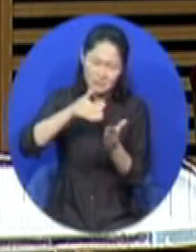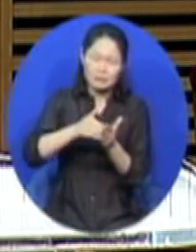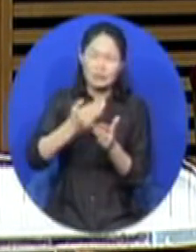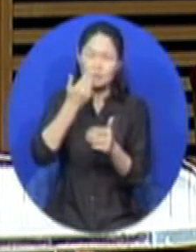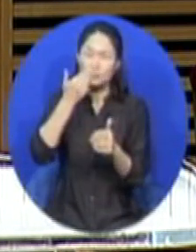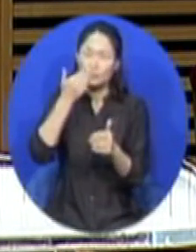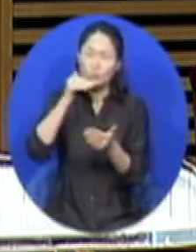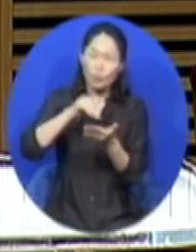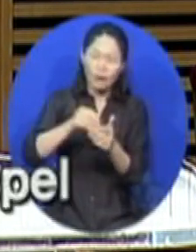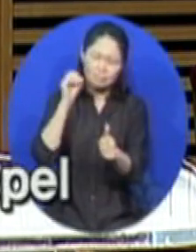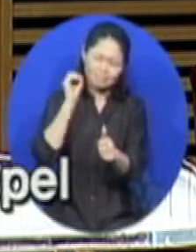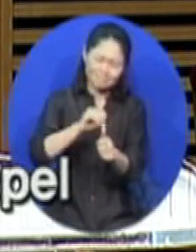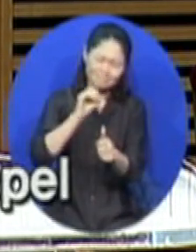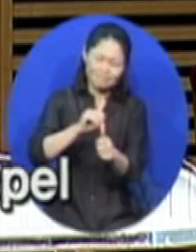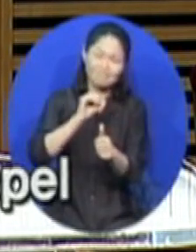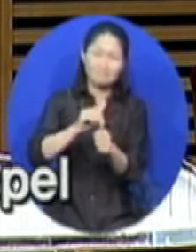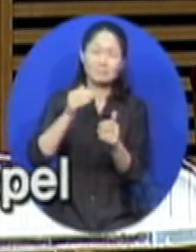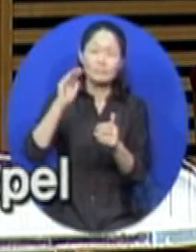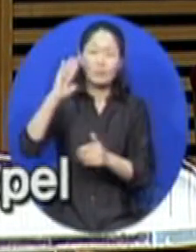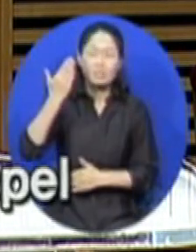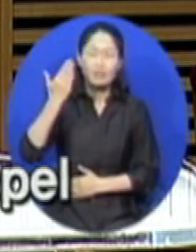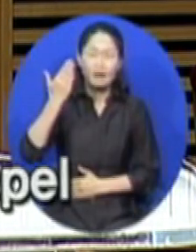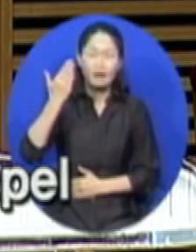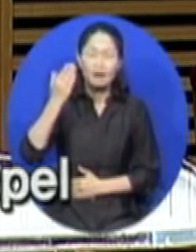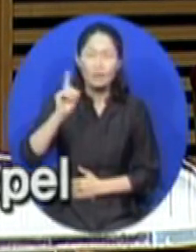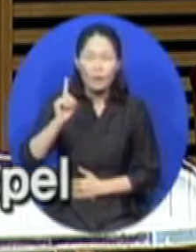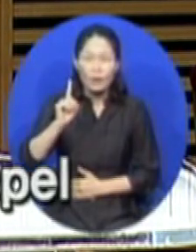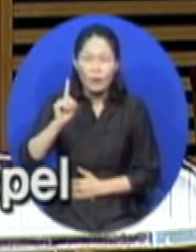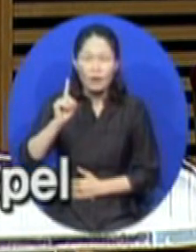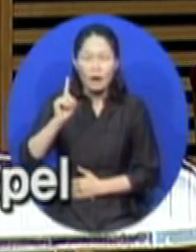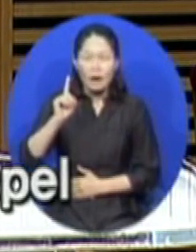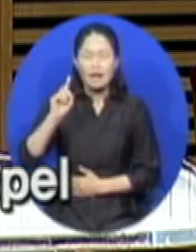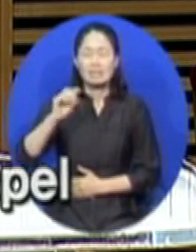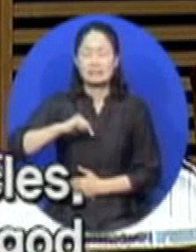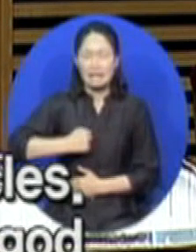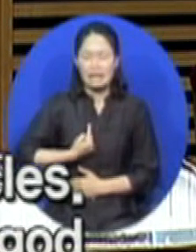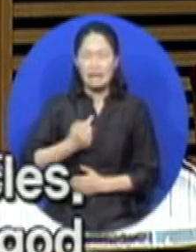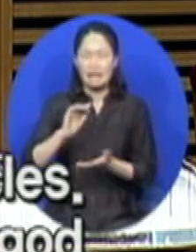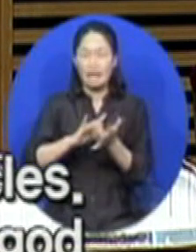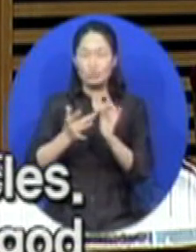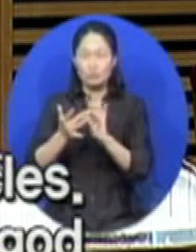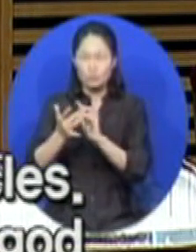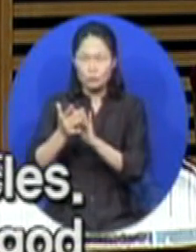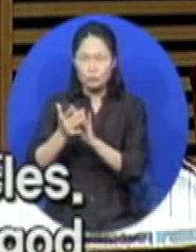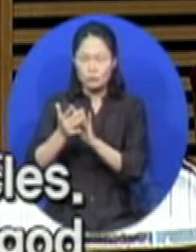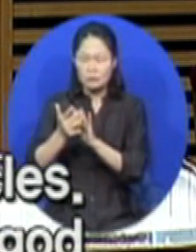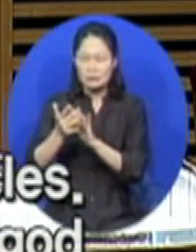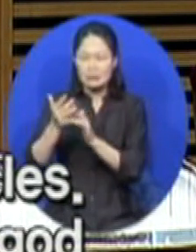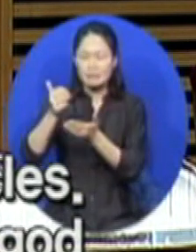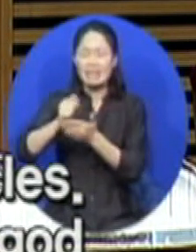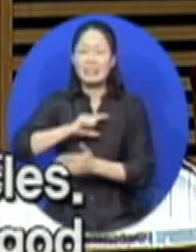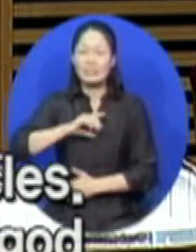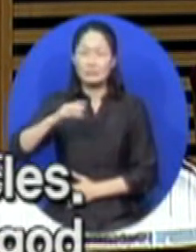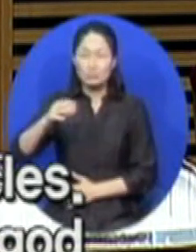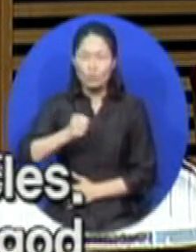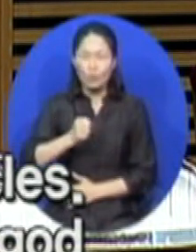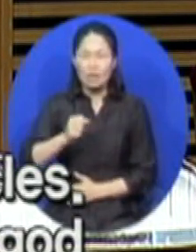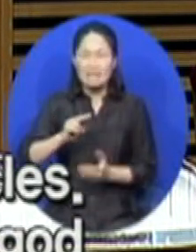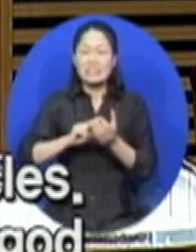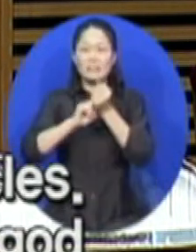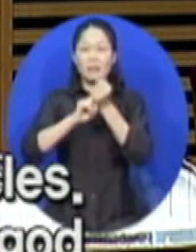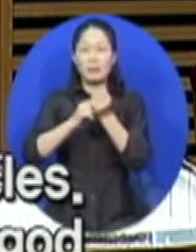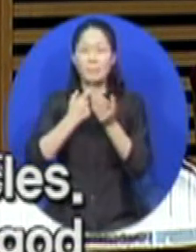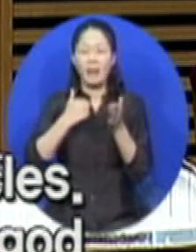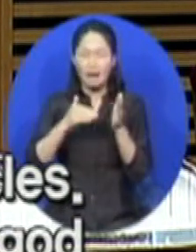그것도 자기가 예수님의 이름으로 기적을 행했던 그 루 스 드 라 에서 사람들이 자기를